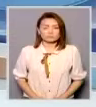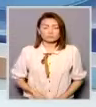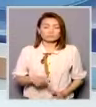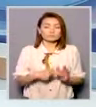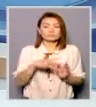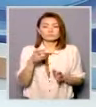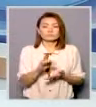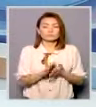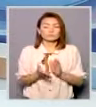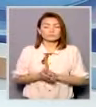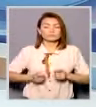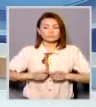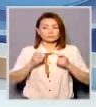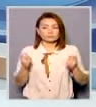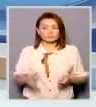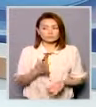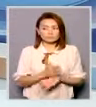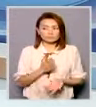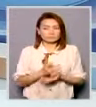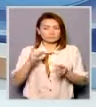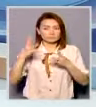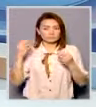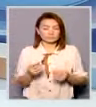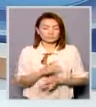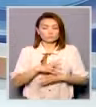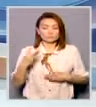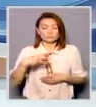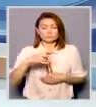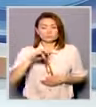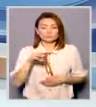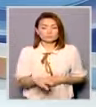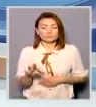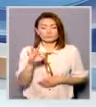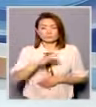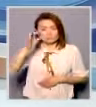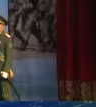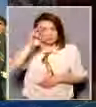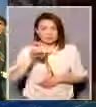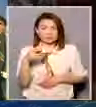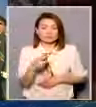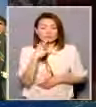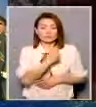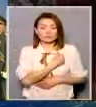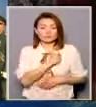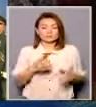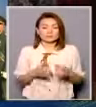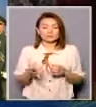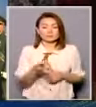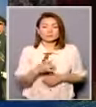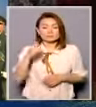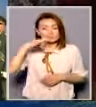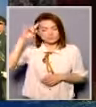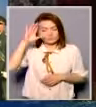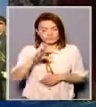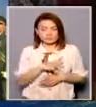7 мая состоялось торжественное мероприятие, посвященное празднованию 30-летия образования национальных вооруженных сил Республики